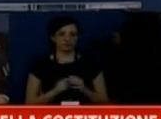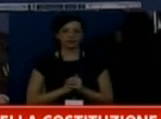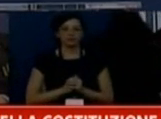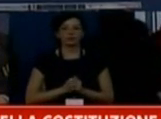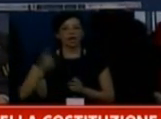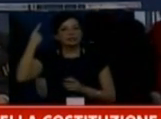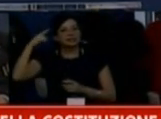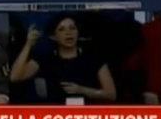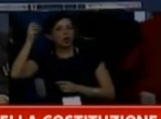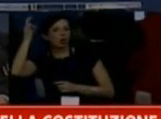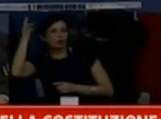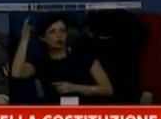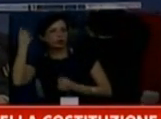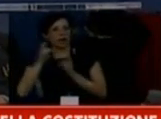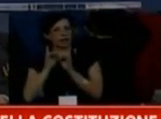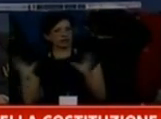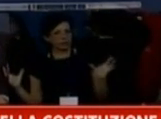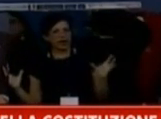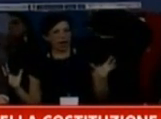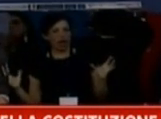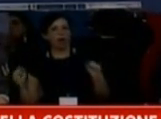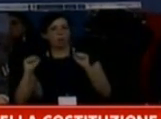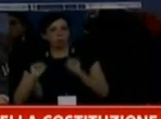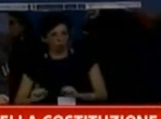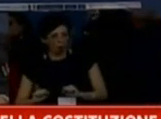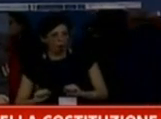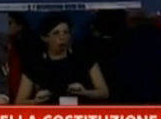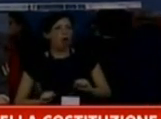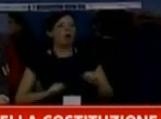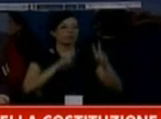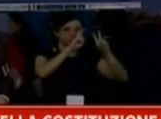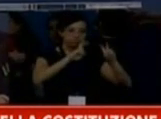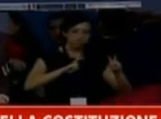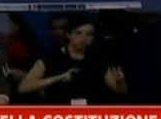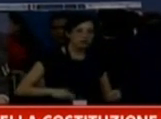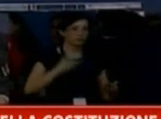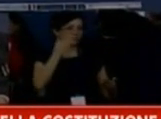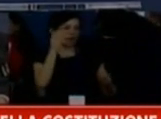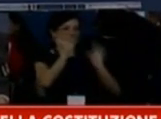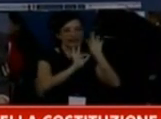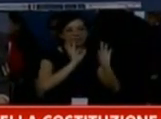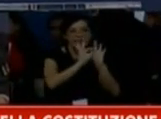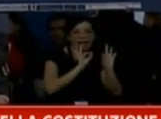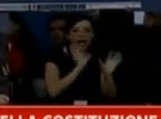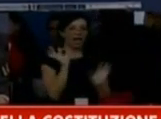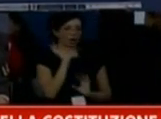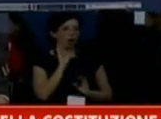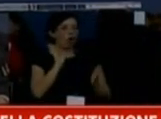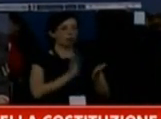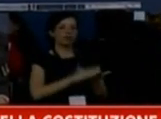libera deve svolgere una funzione critica, non l'accompagnamento alle operazioni di